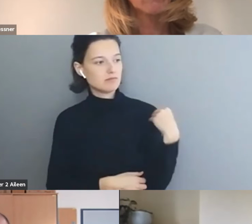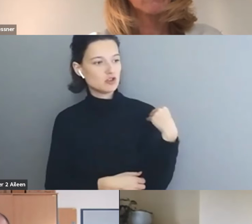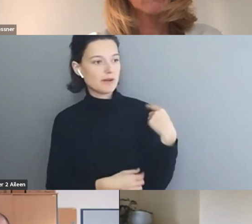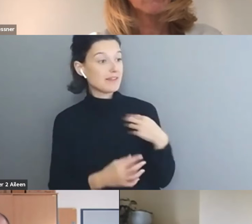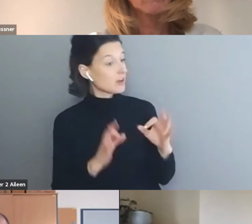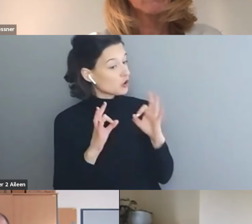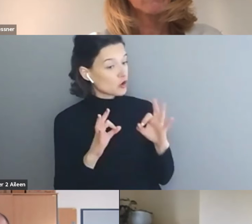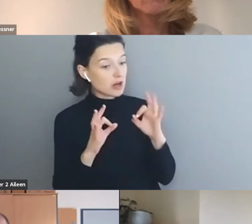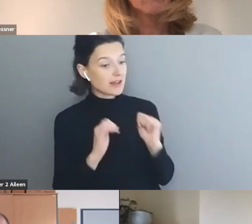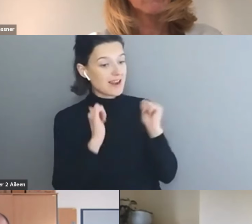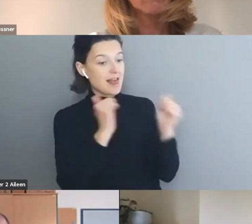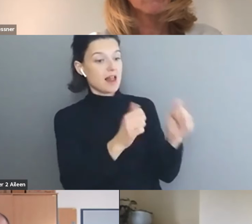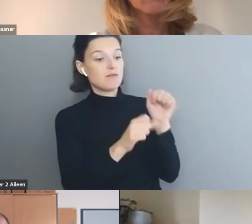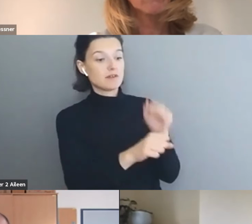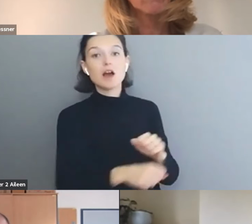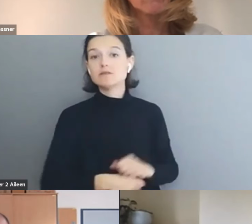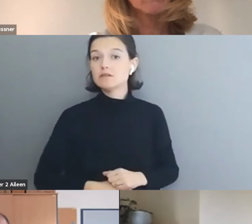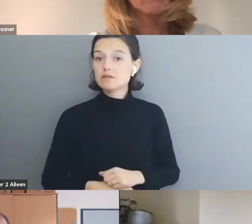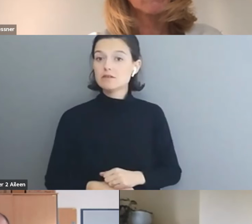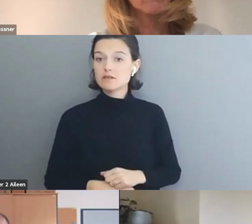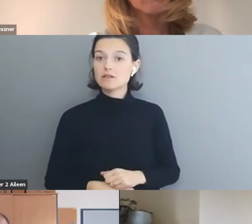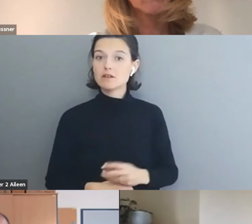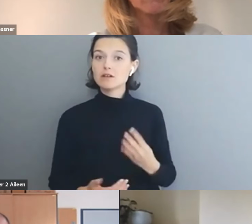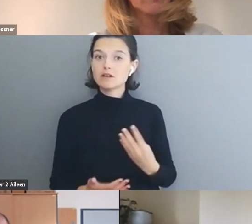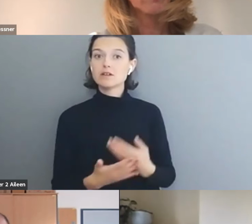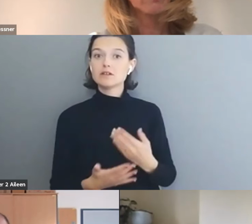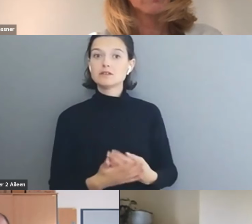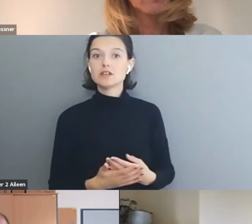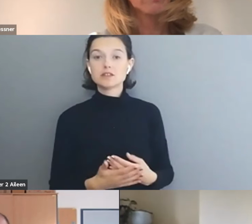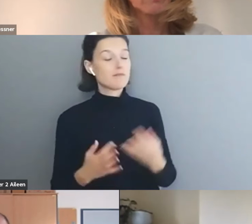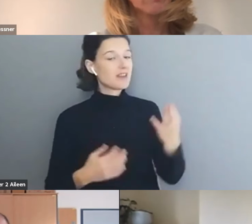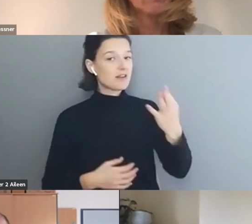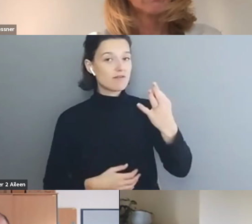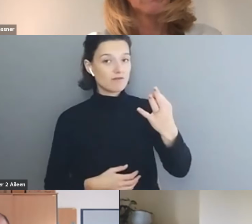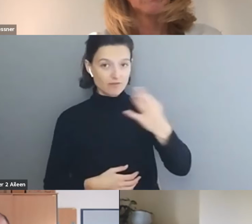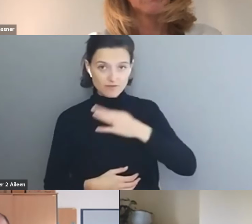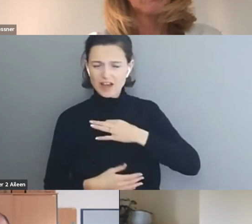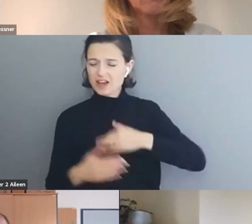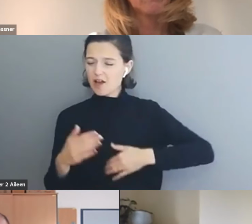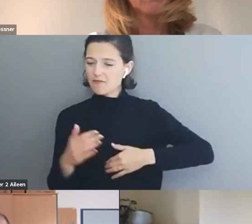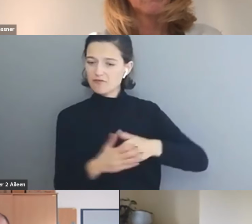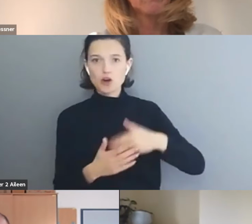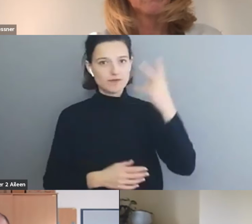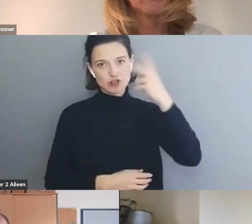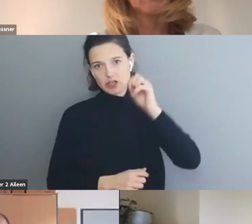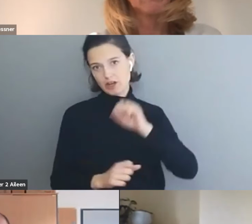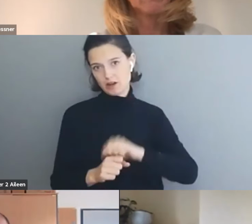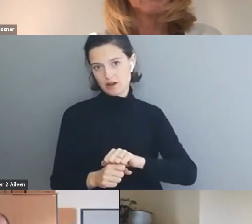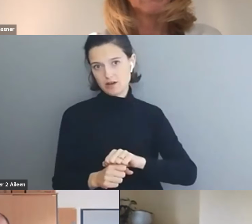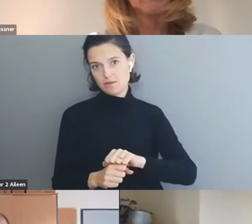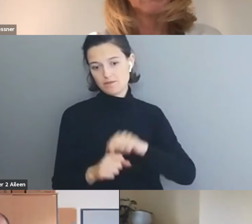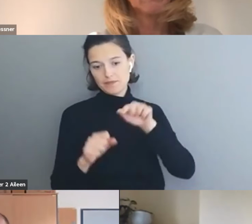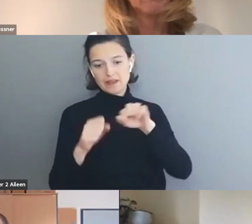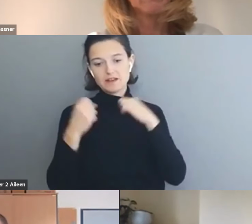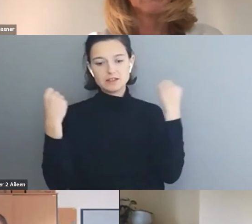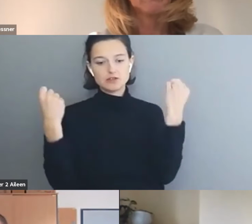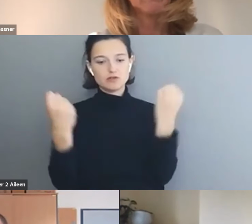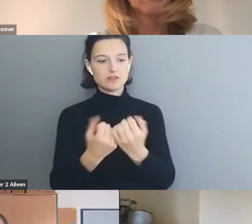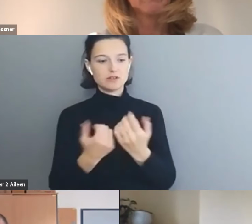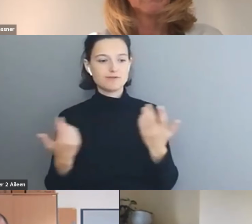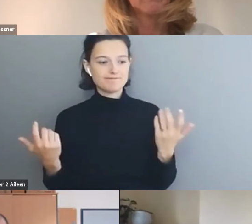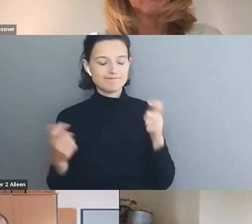von daher kann ich die Frage total verstehen, die von der Miriam Partberg gekommen ist. dass eben genau diese Situation entsteht, dass die Leute